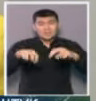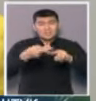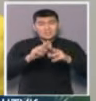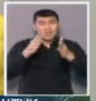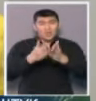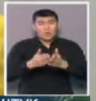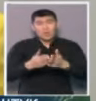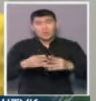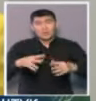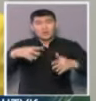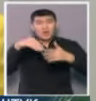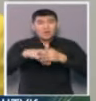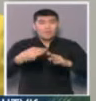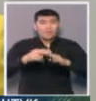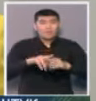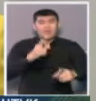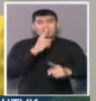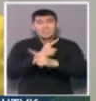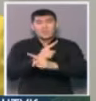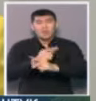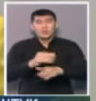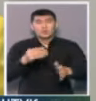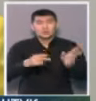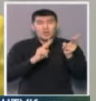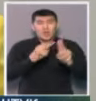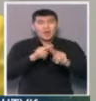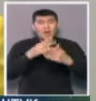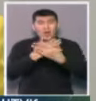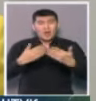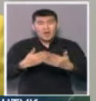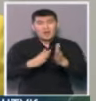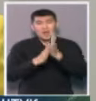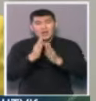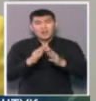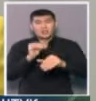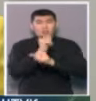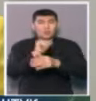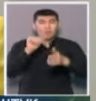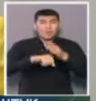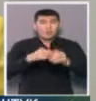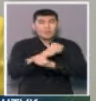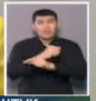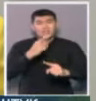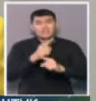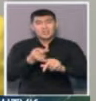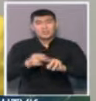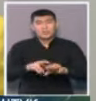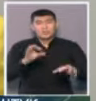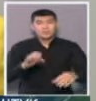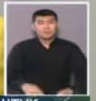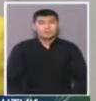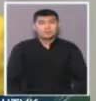а также запрещенными к пользованию видами растений или животных их частями или де-ре-во to